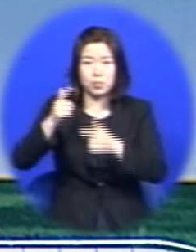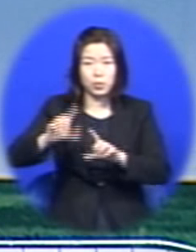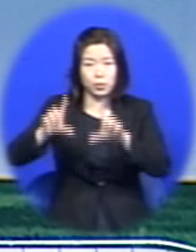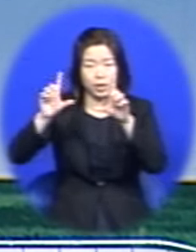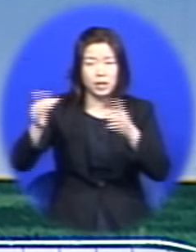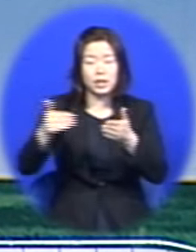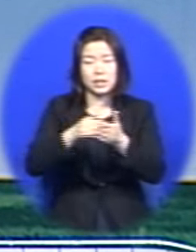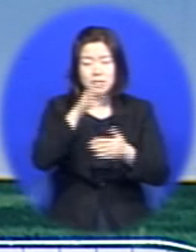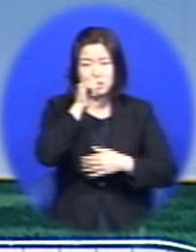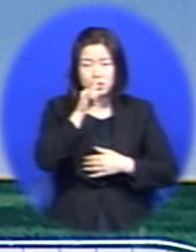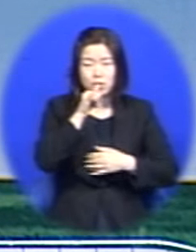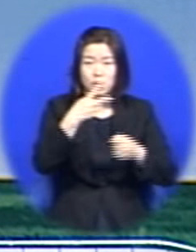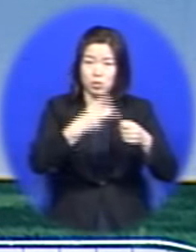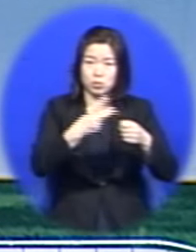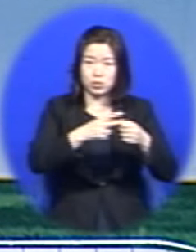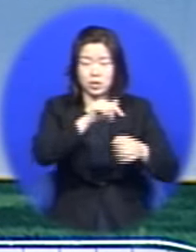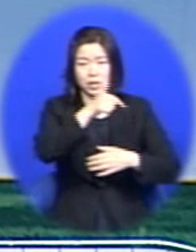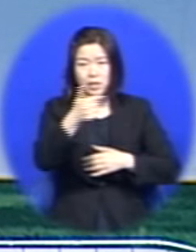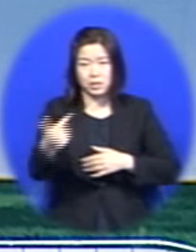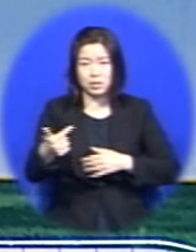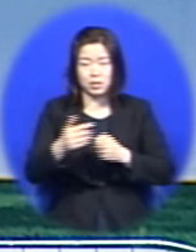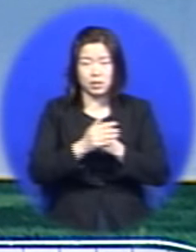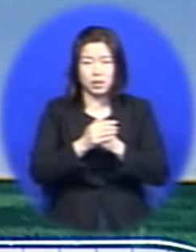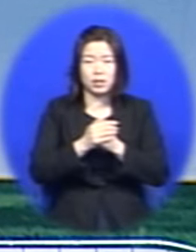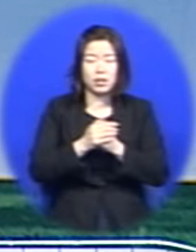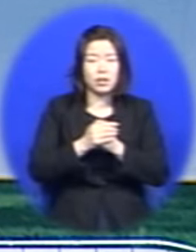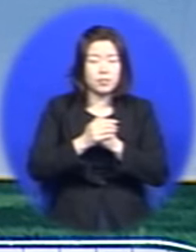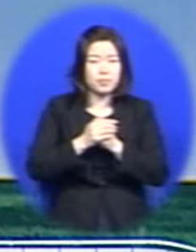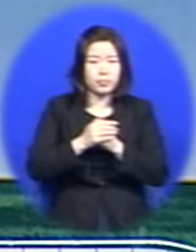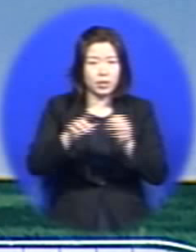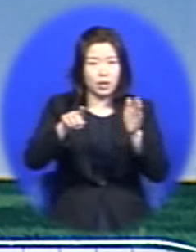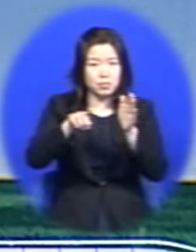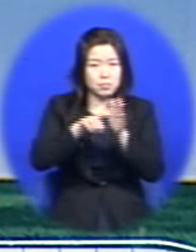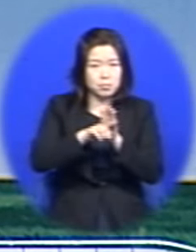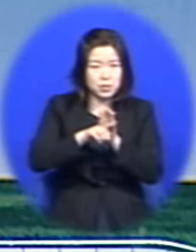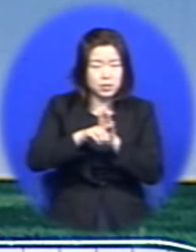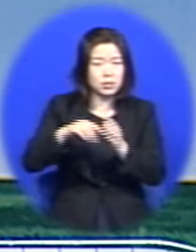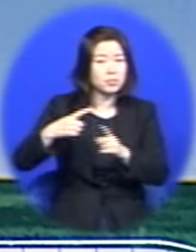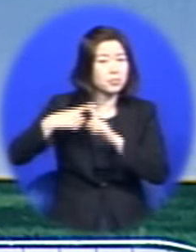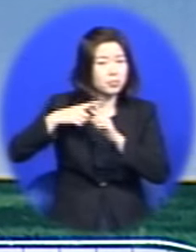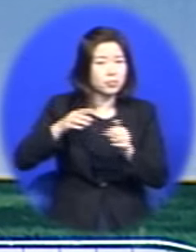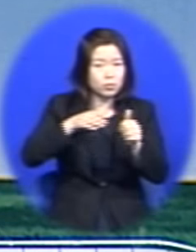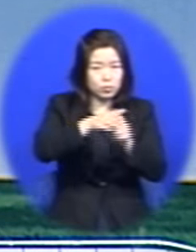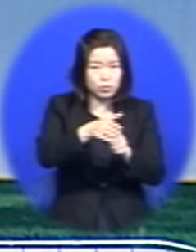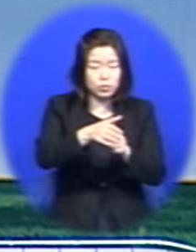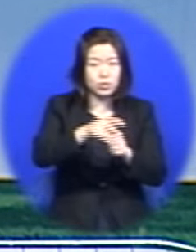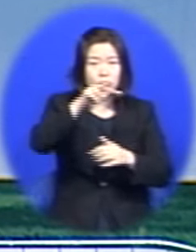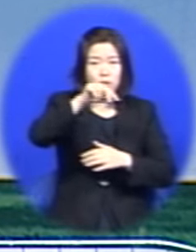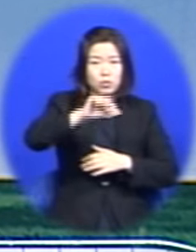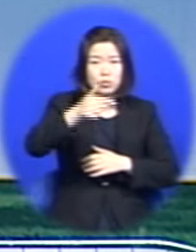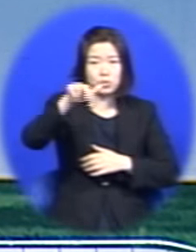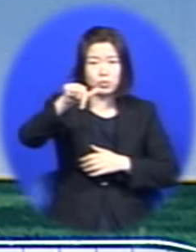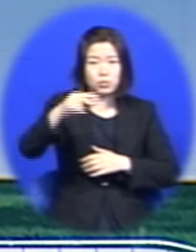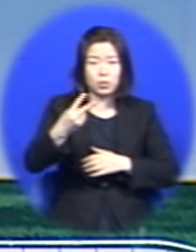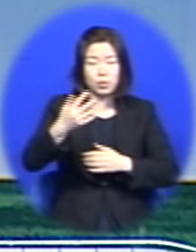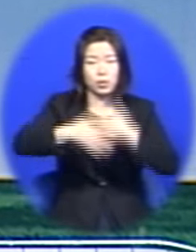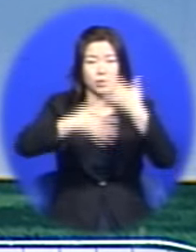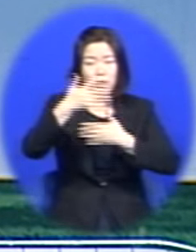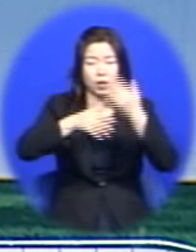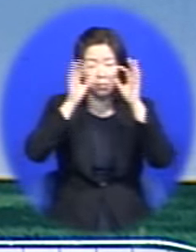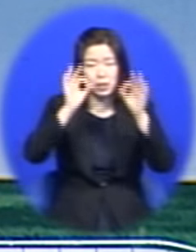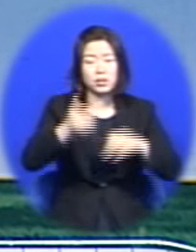그때 둘째 날 저녁에 순교라는 영화를 보았습니다. 저는 여러분들이 그 영화를 꼭 한번 보시게 되기를